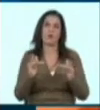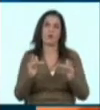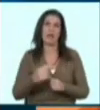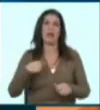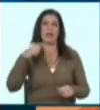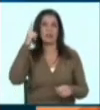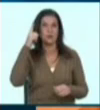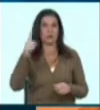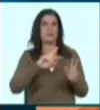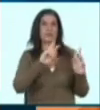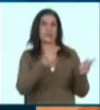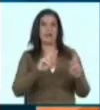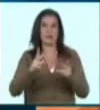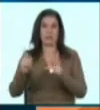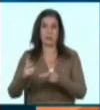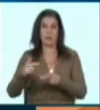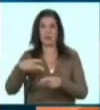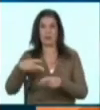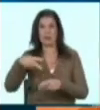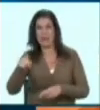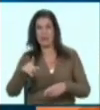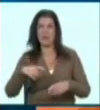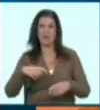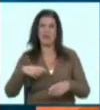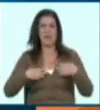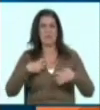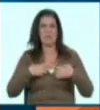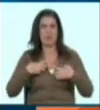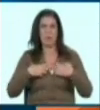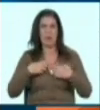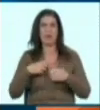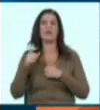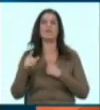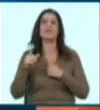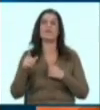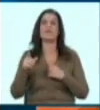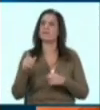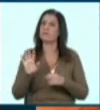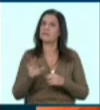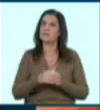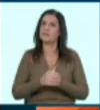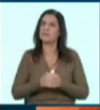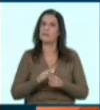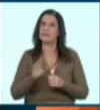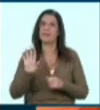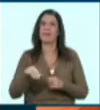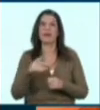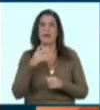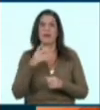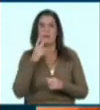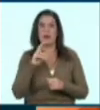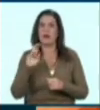הקבוצות האלה שקמו בליכוד, הממורמרים העתידיים, גרמו לנתניהו... נגיד שעדיף שיהיה לו אותו כביטוח. עדיף שהיא כן. כן,